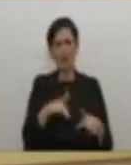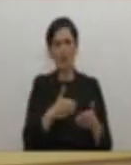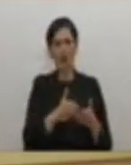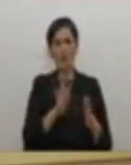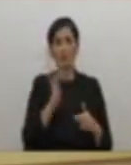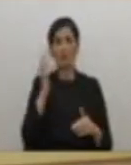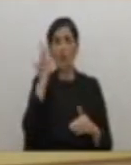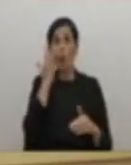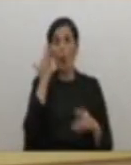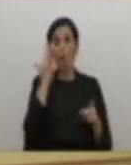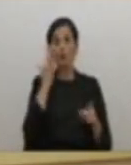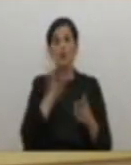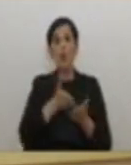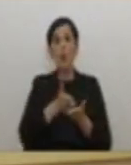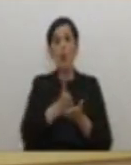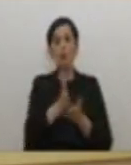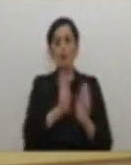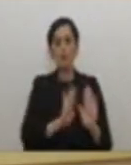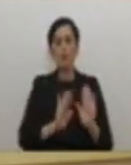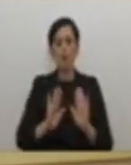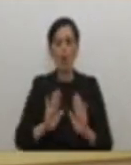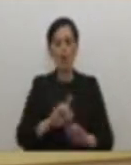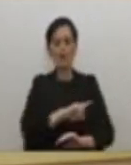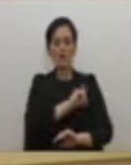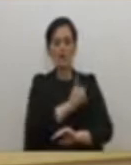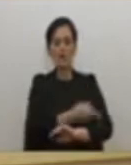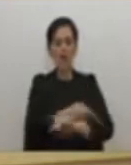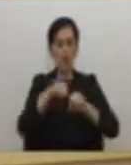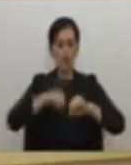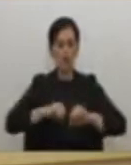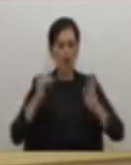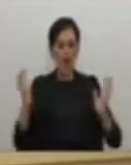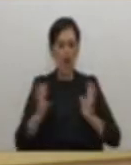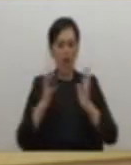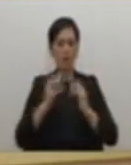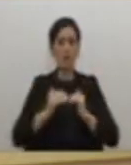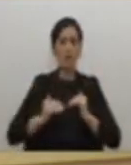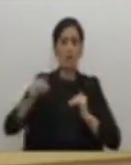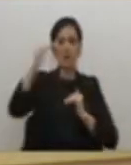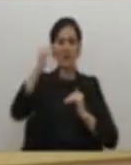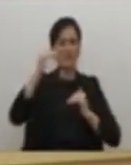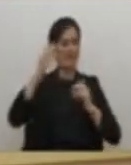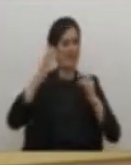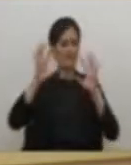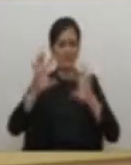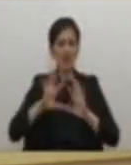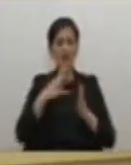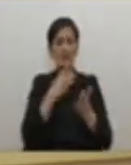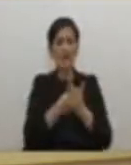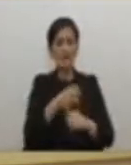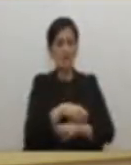ოცნება რომელიც ორიენტირებულია მხოლოდ და მხოლოდ ძალაუფლების შენარჩუნებაზე, რომლისთვისაც უზენაესი კანონი კი არა, არამედ საკუთარი პარტია